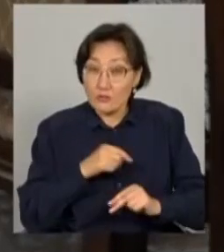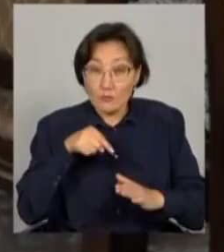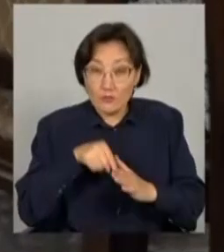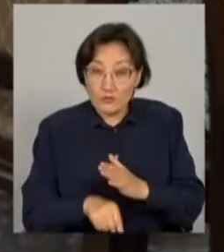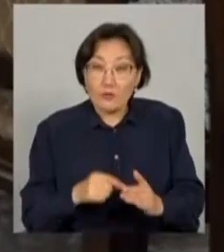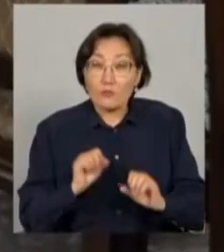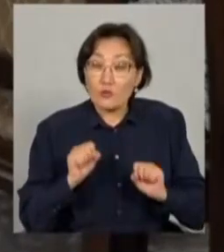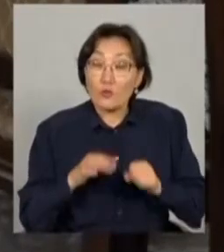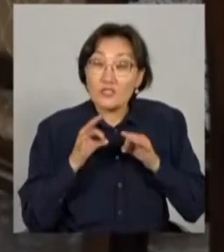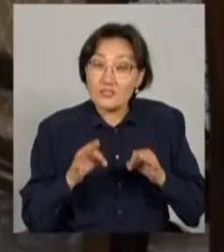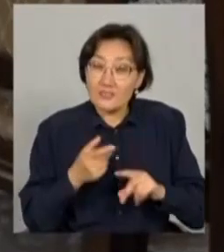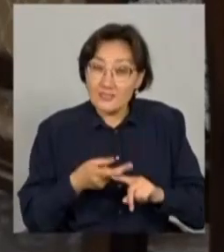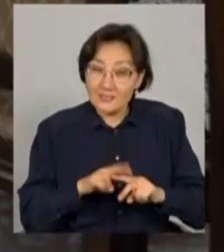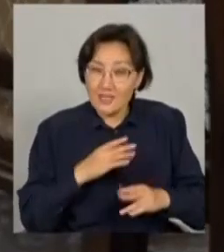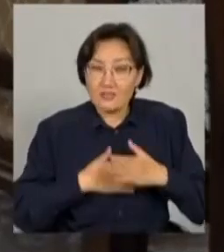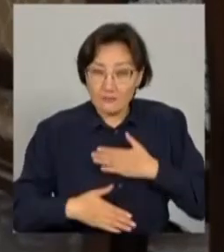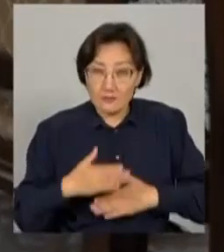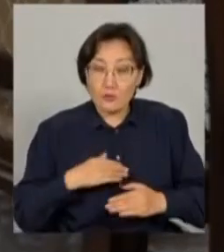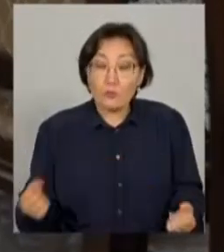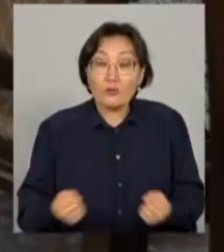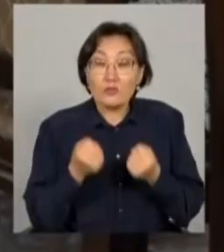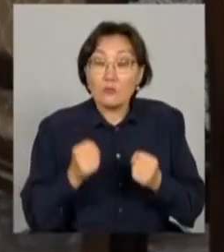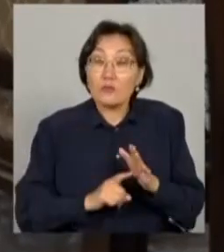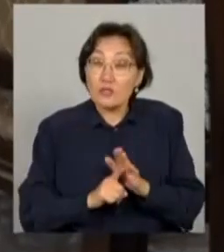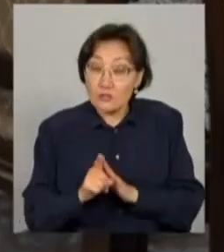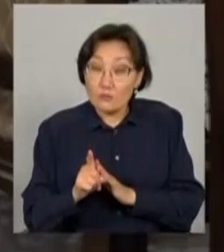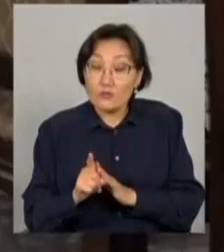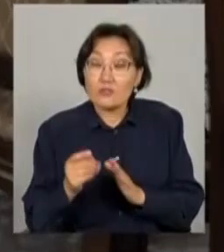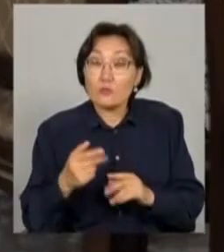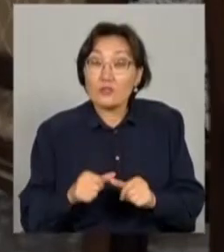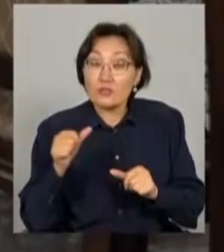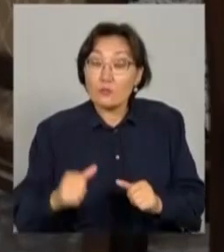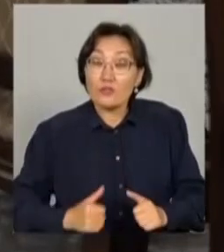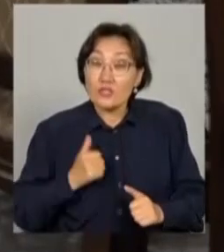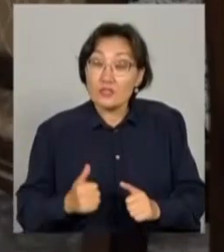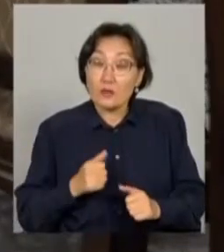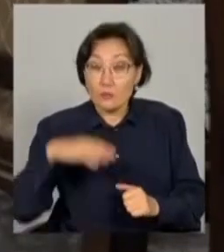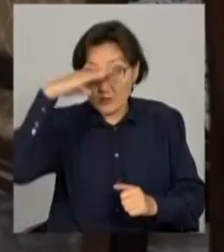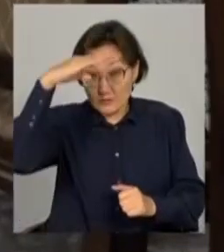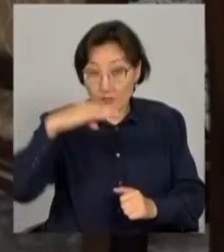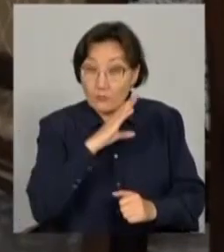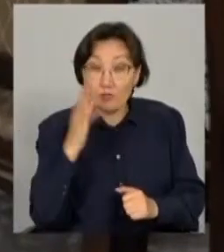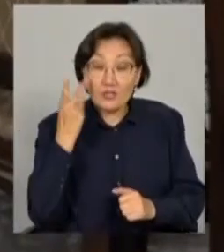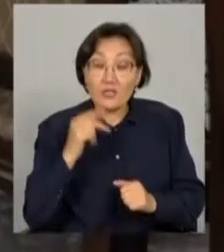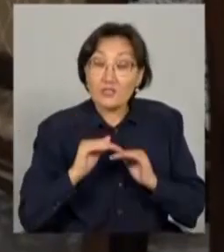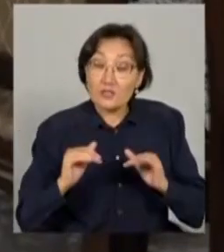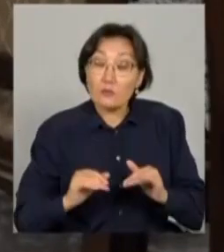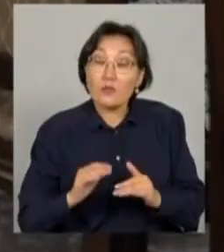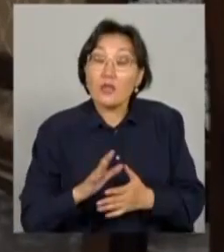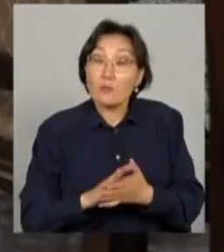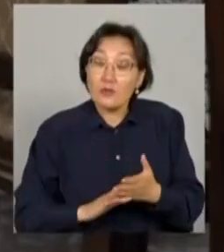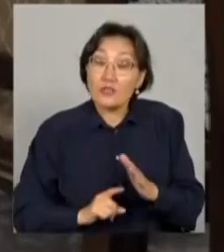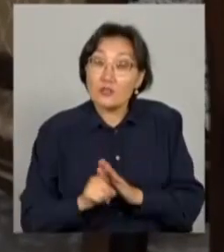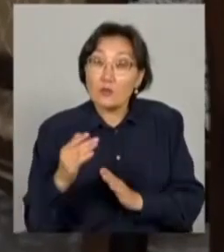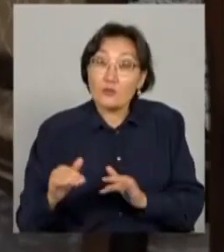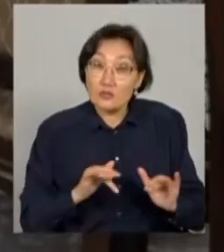души, можно сказать, и радовался. Я поддержал их в начинаниях. Ведь особая гордость для родителя, когда дети продолжают начатое тобой дело